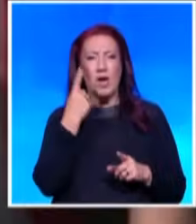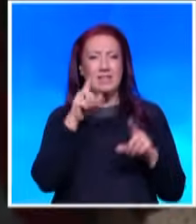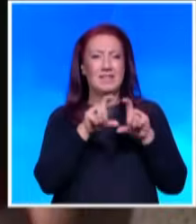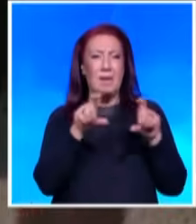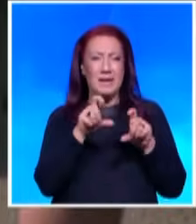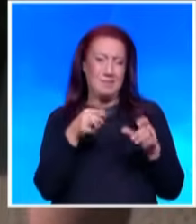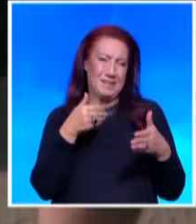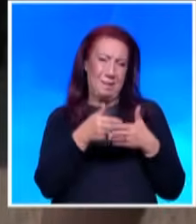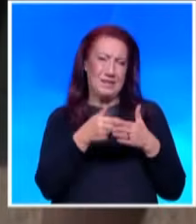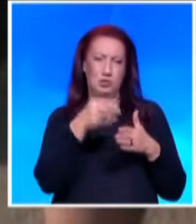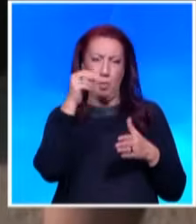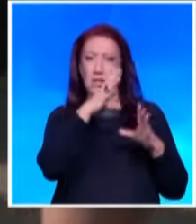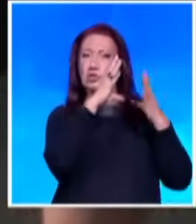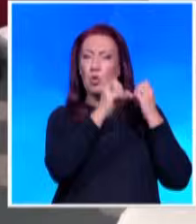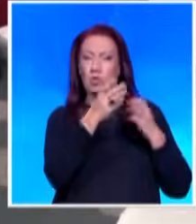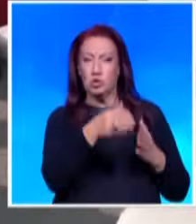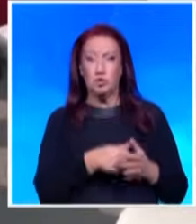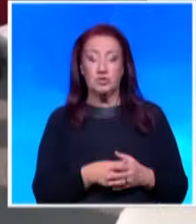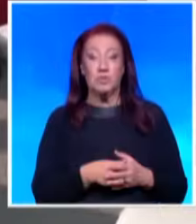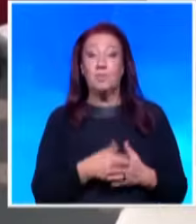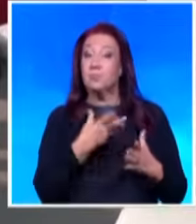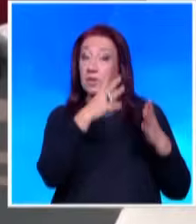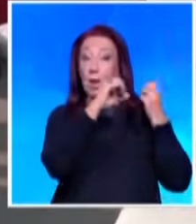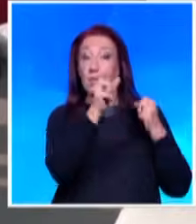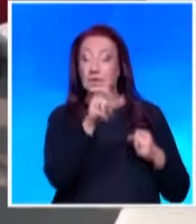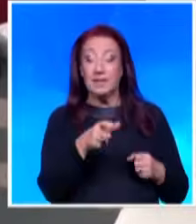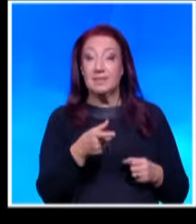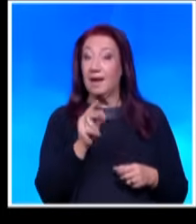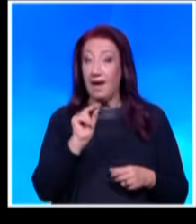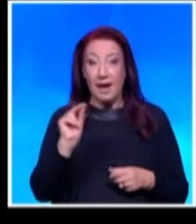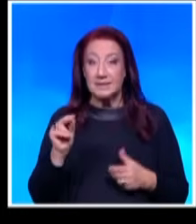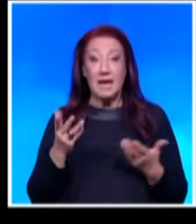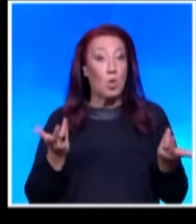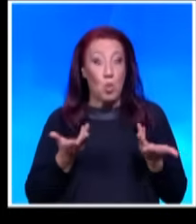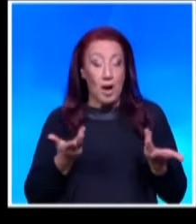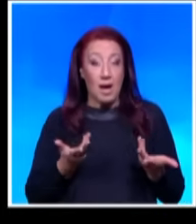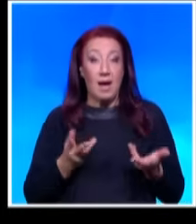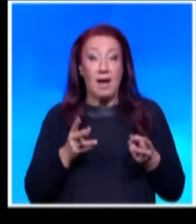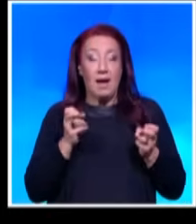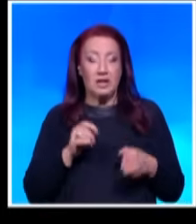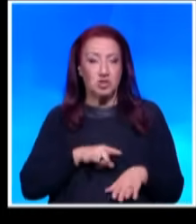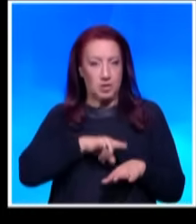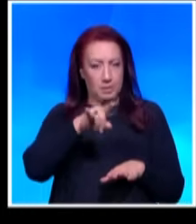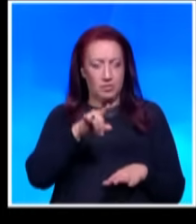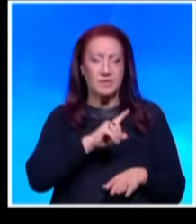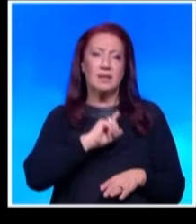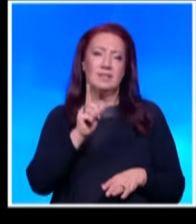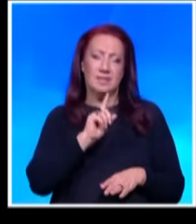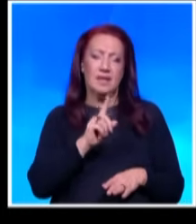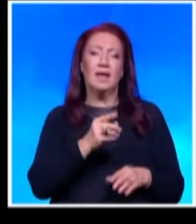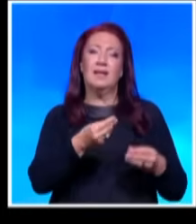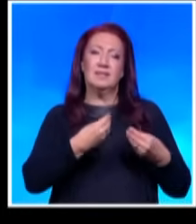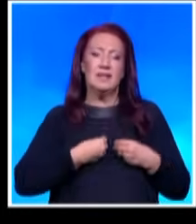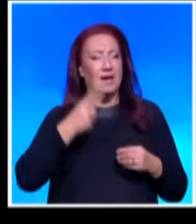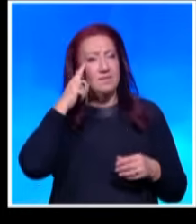посолство. Консулът казал ли ви е кога и как ще пътувате? Не, каза ни, че ще ни даде един ден да си починем